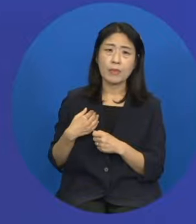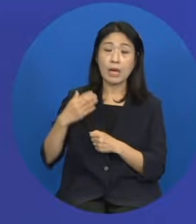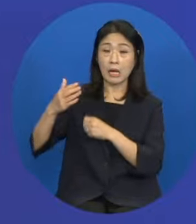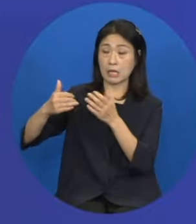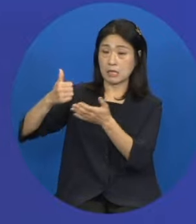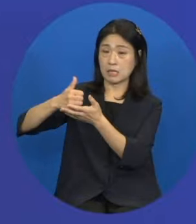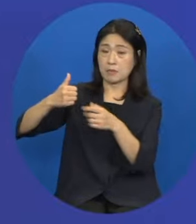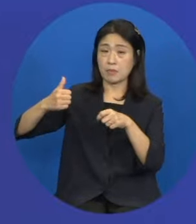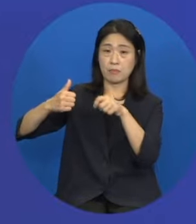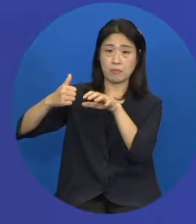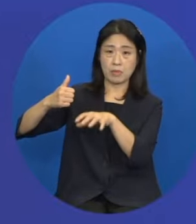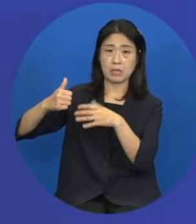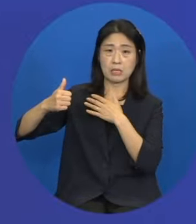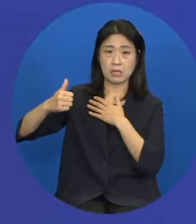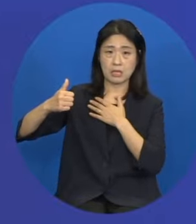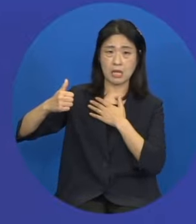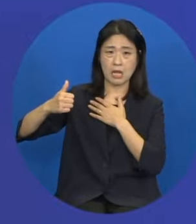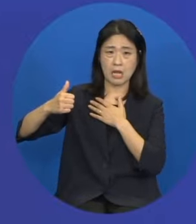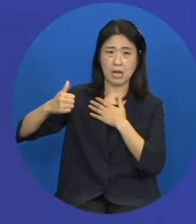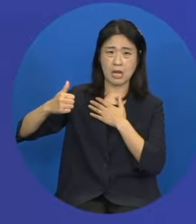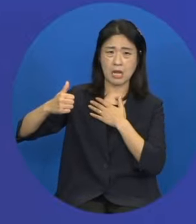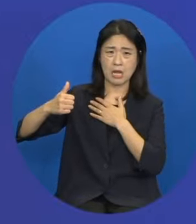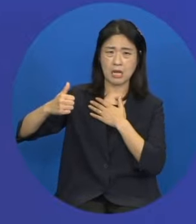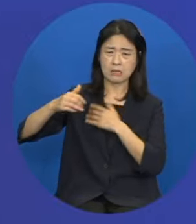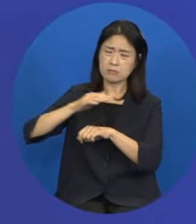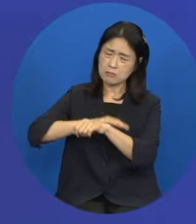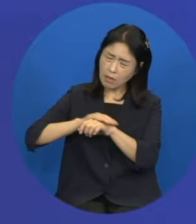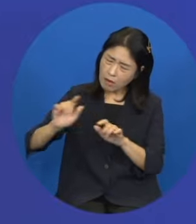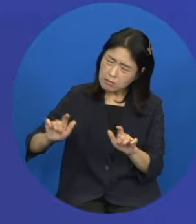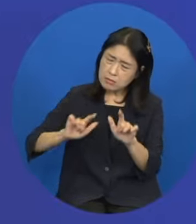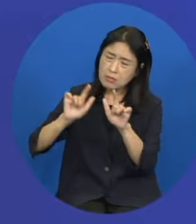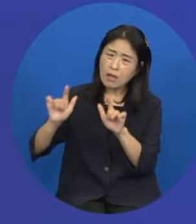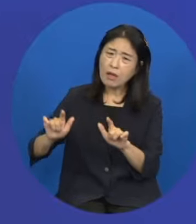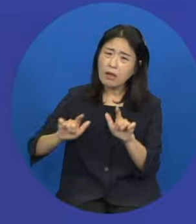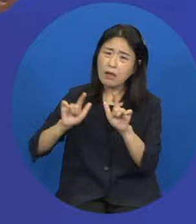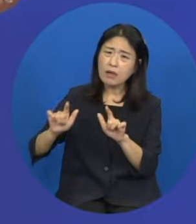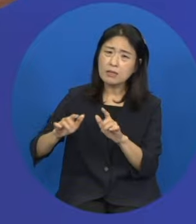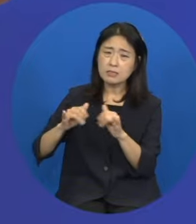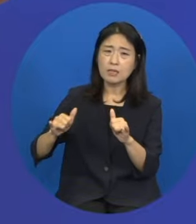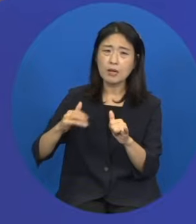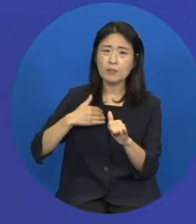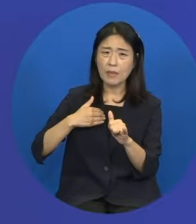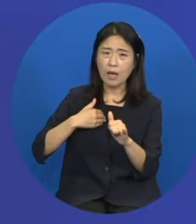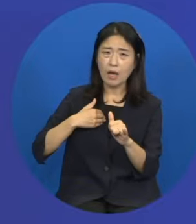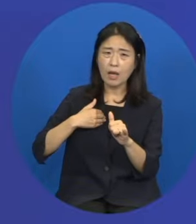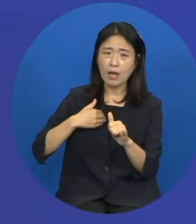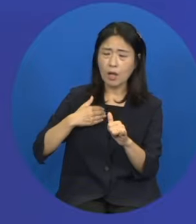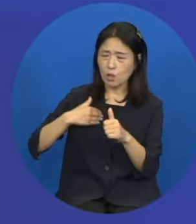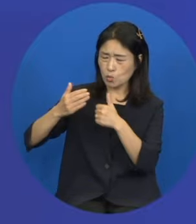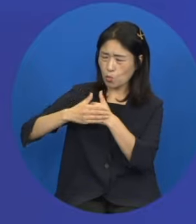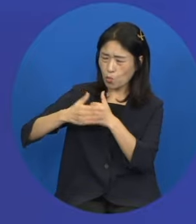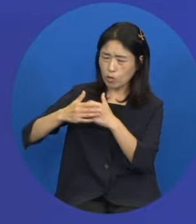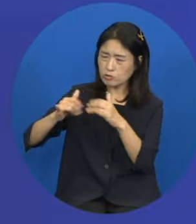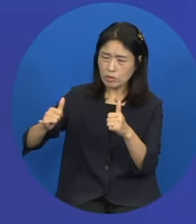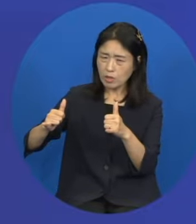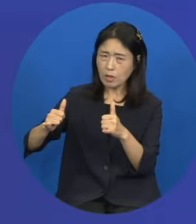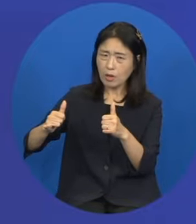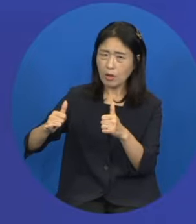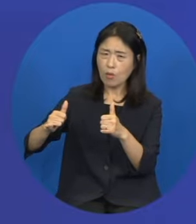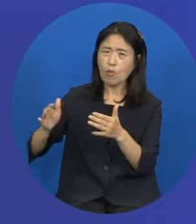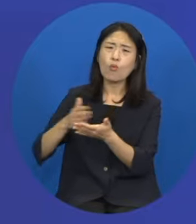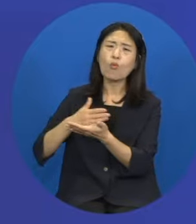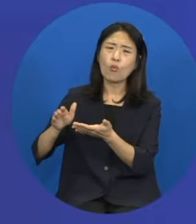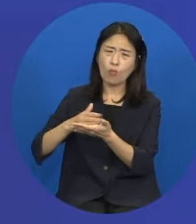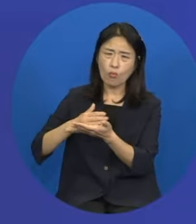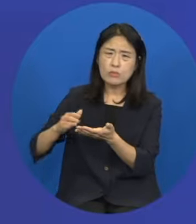앞에 정말 신실하게 살아간 자는 나 혼자 외에는 없는 것 같고 동역자가 없는 것 같은 거예요. 외로운 거예요. 그래서 굉장히